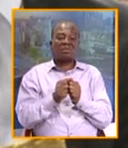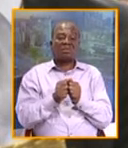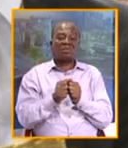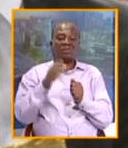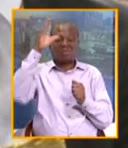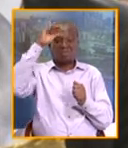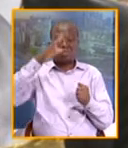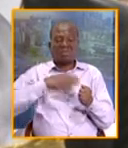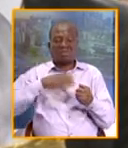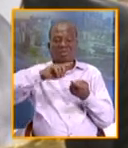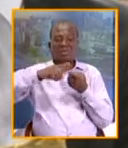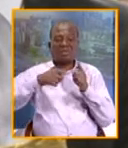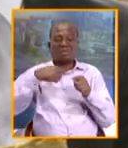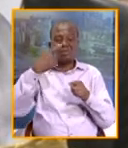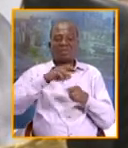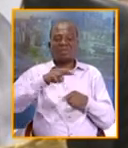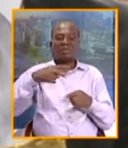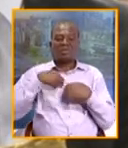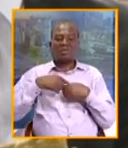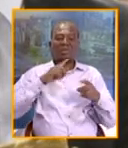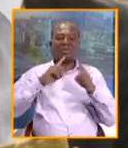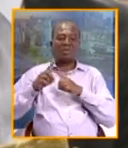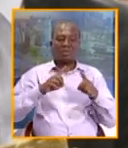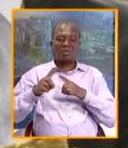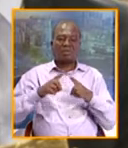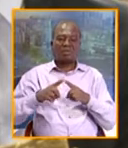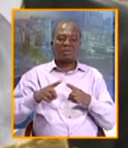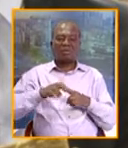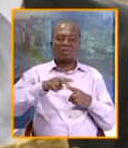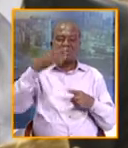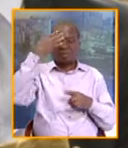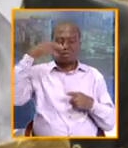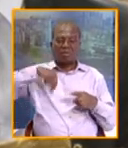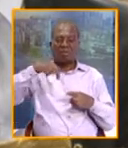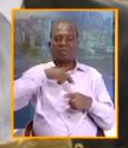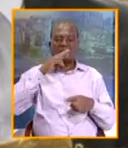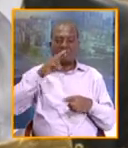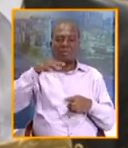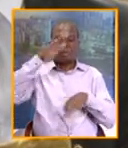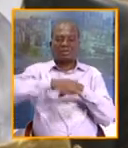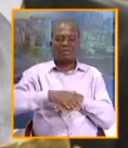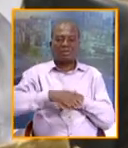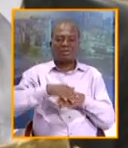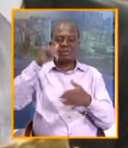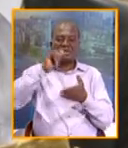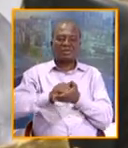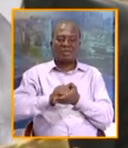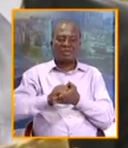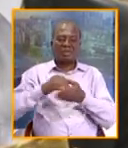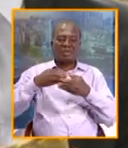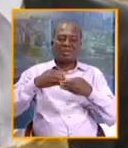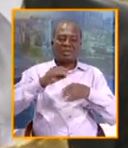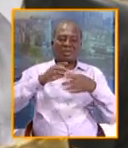mes frères blanc vous avez parlé savez nous sommes sur cette terre pour quelques années quelques